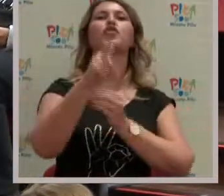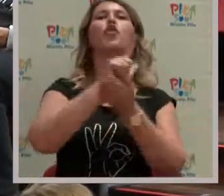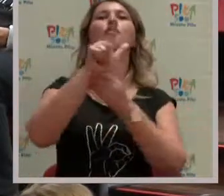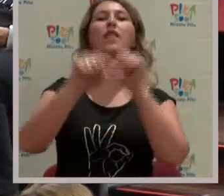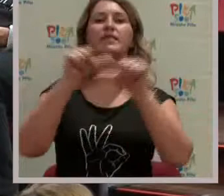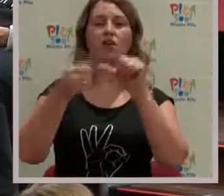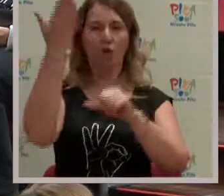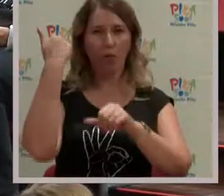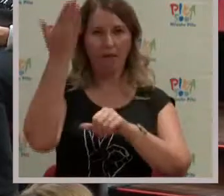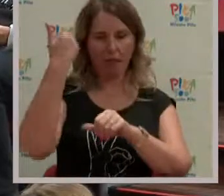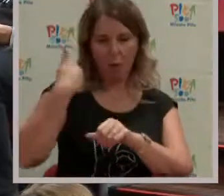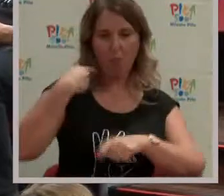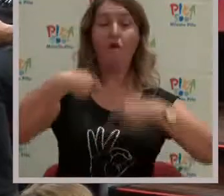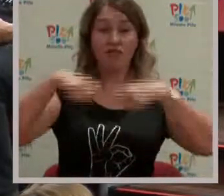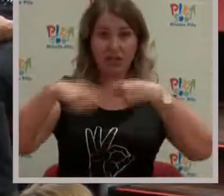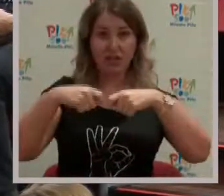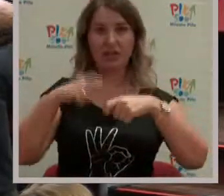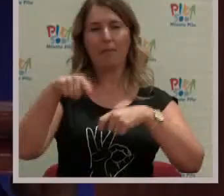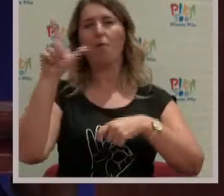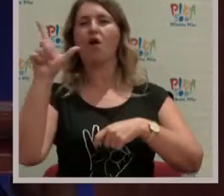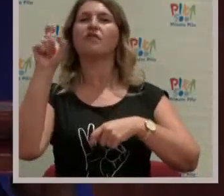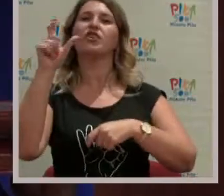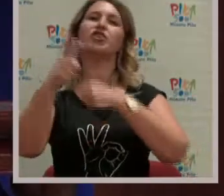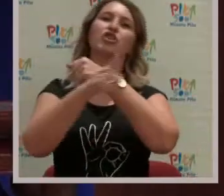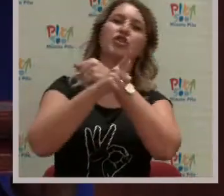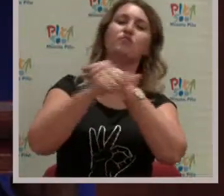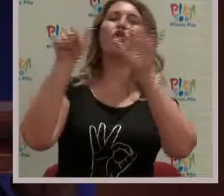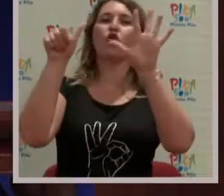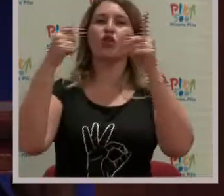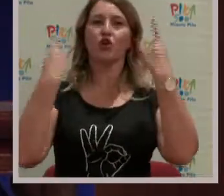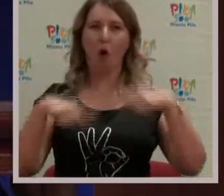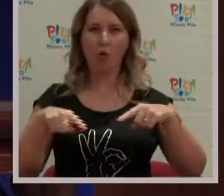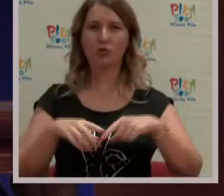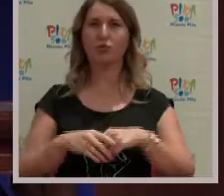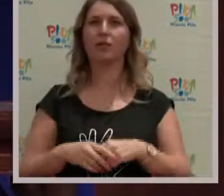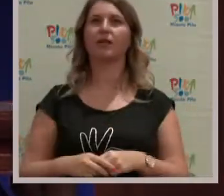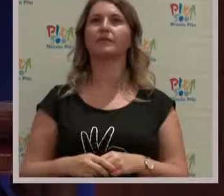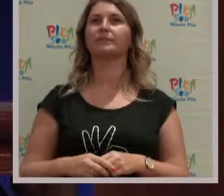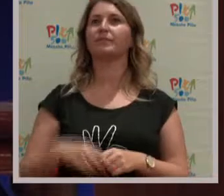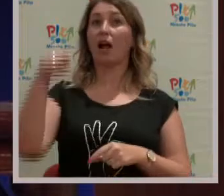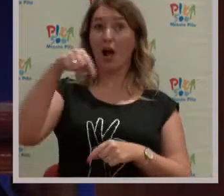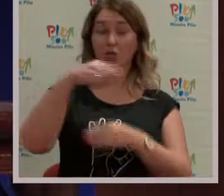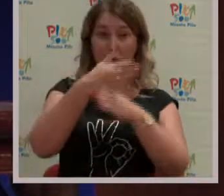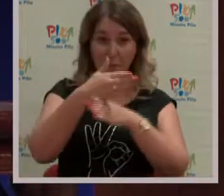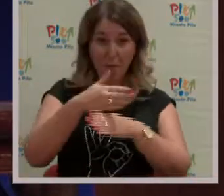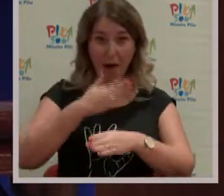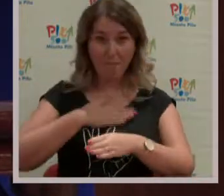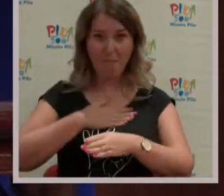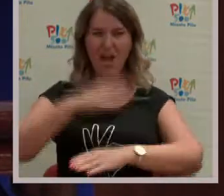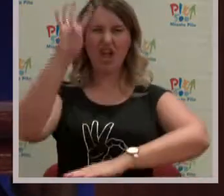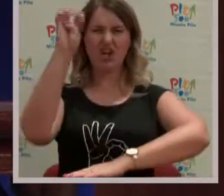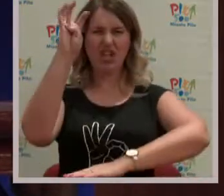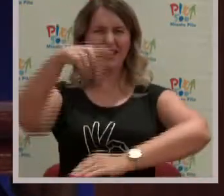roku w Szczecinie, który wynosił 276 osób. Poprawili go na ilość